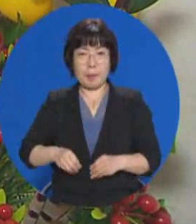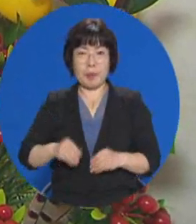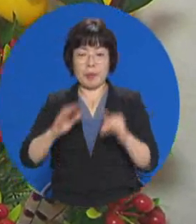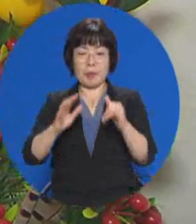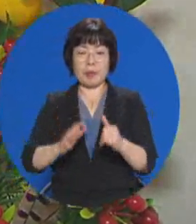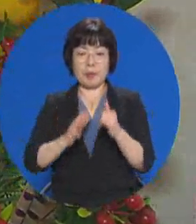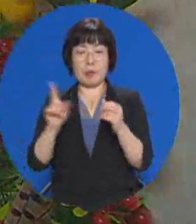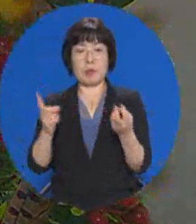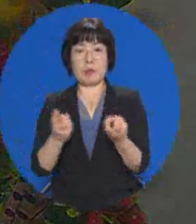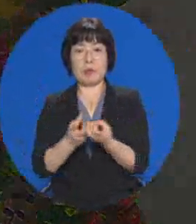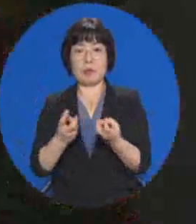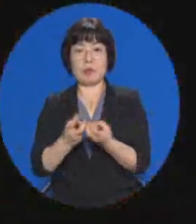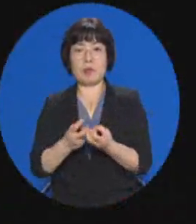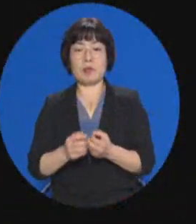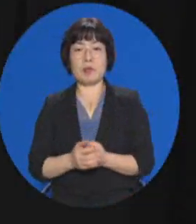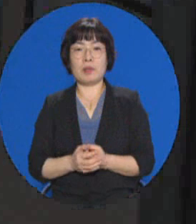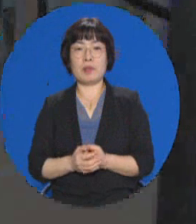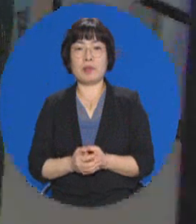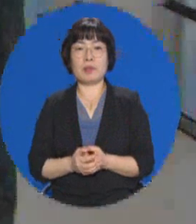어떻게 그럴 수가 있냐고.